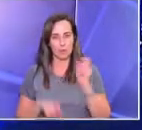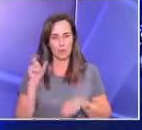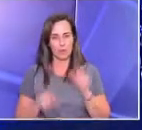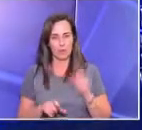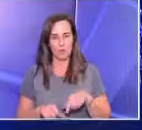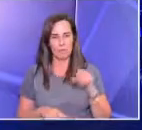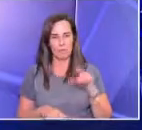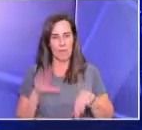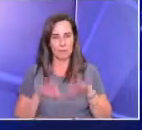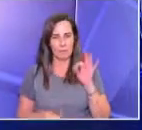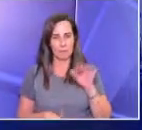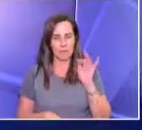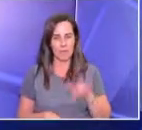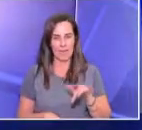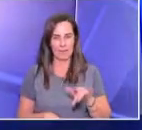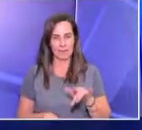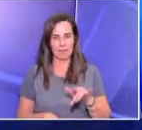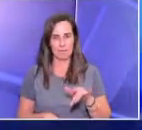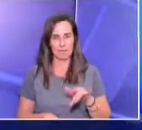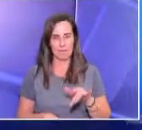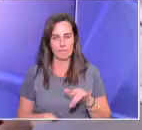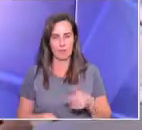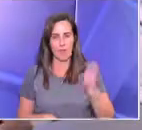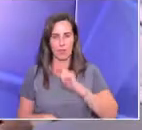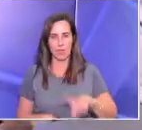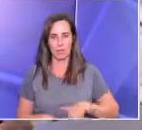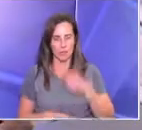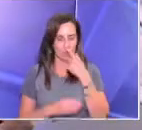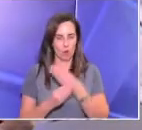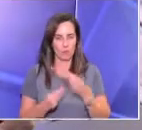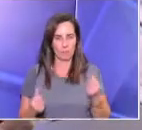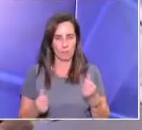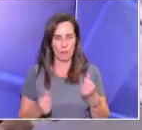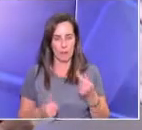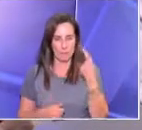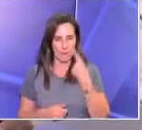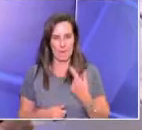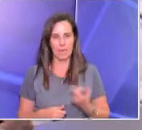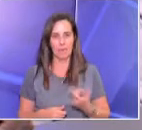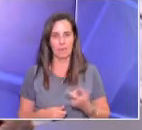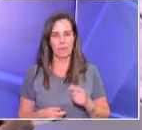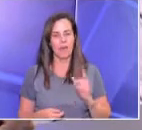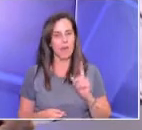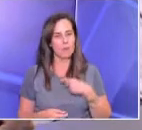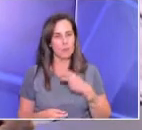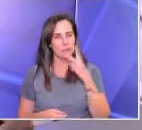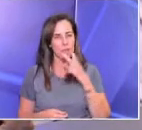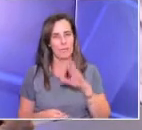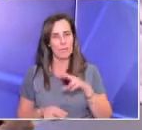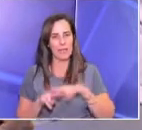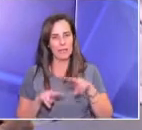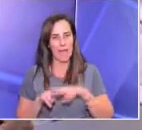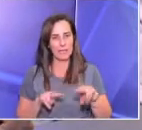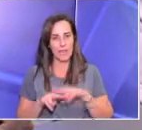הערים מצביעים נגד אותם... ראשי ערים שנחשדים בפרשות כאלה ואחרות. לעומת זאת, שאני מסתכל, נגיד